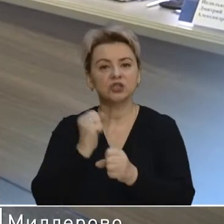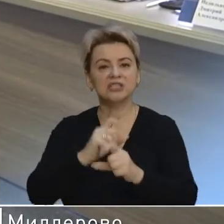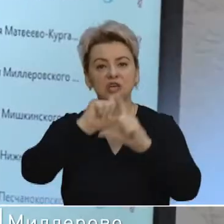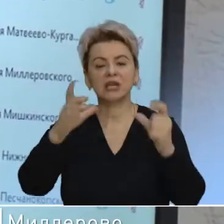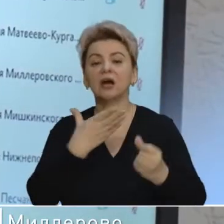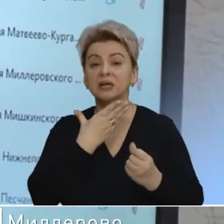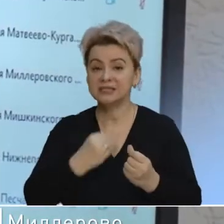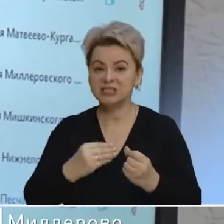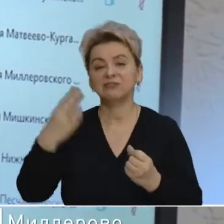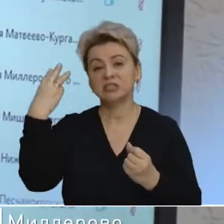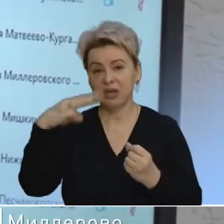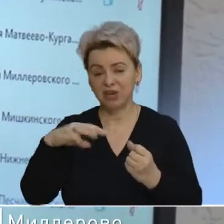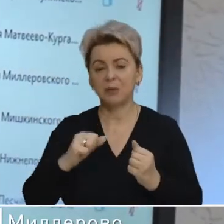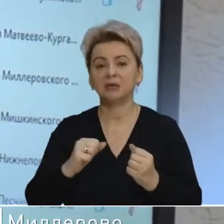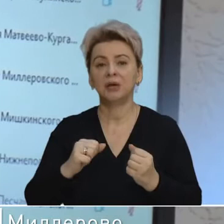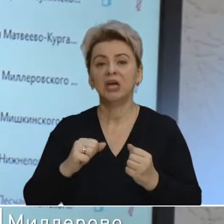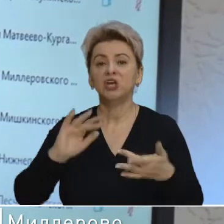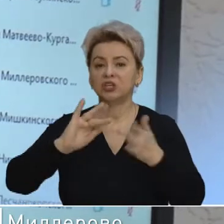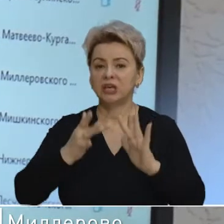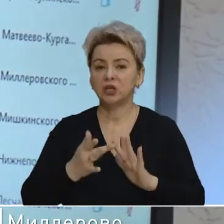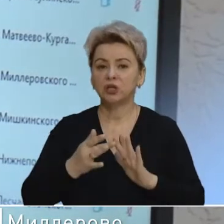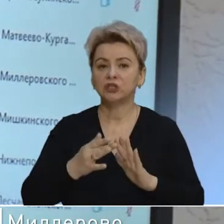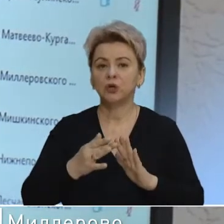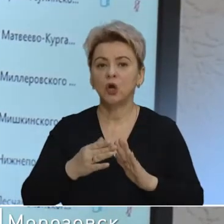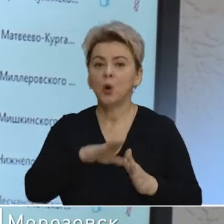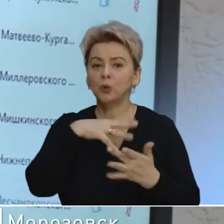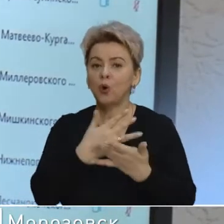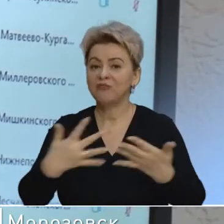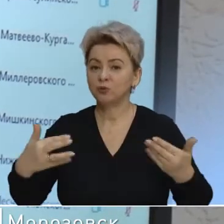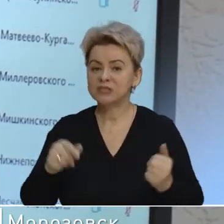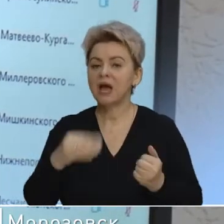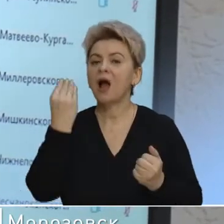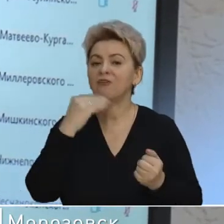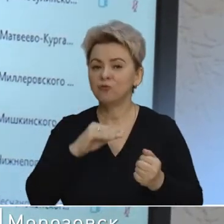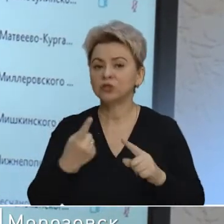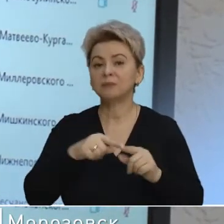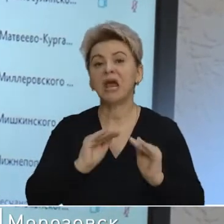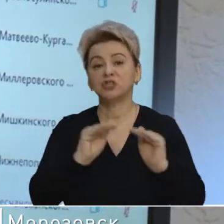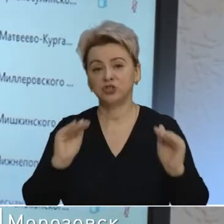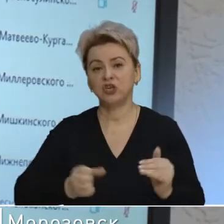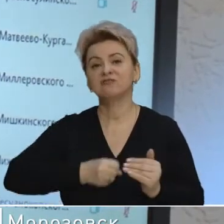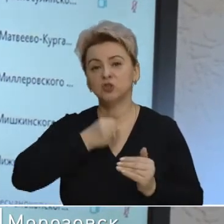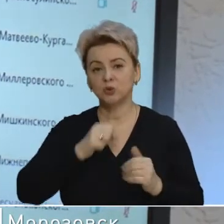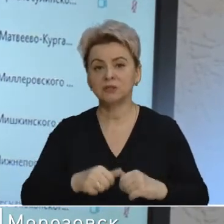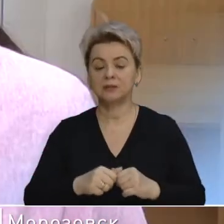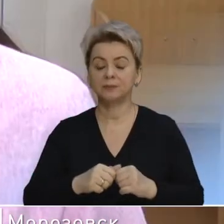здания красивыми и современными, интерактивными, многофункциональными и комфортными для детей и